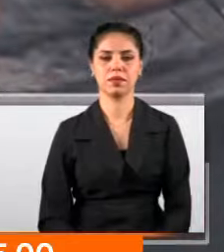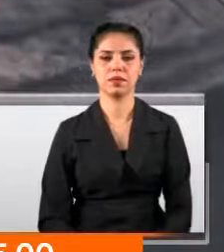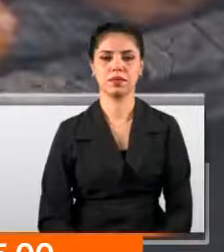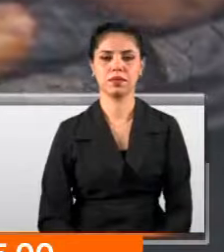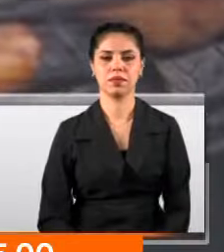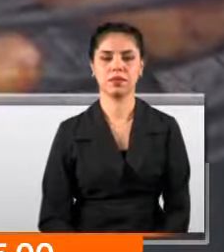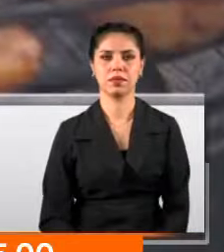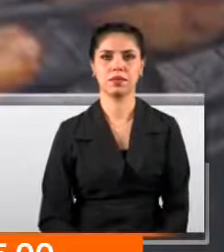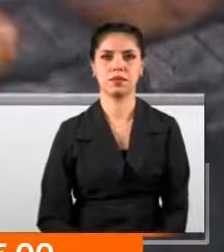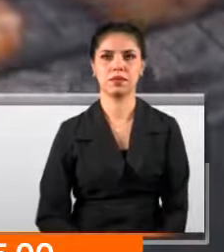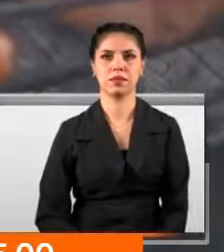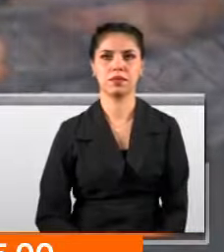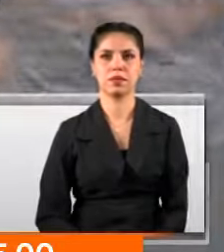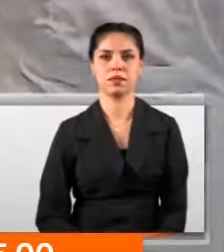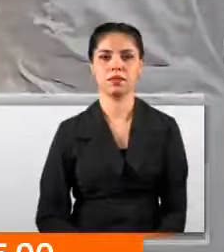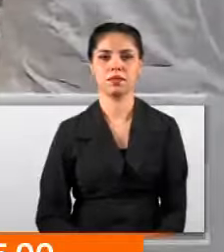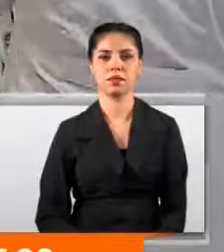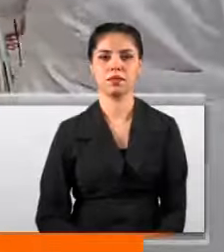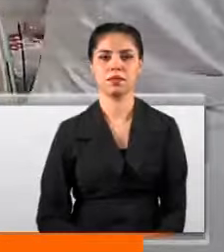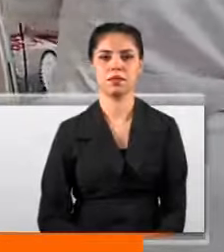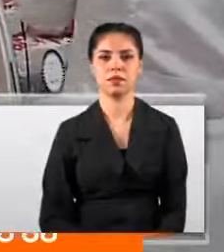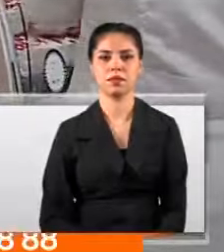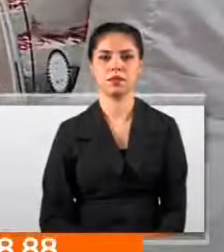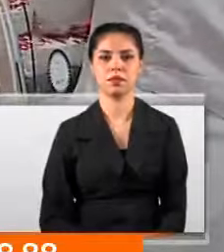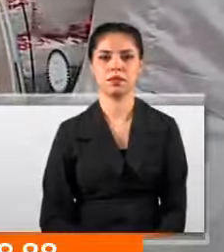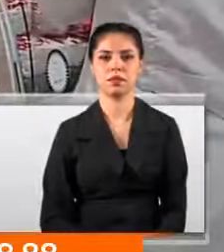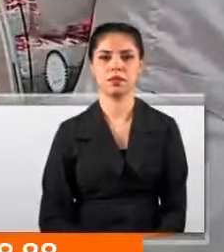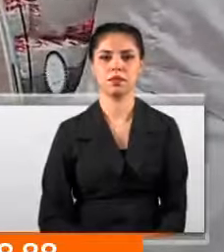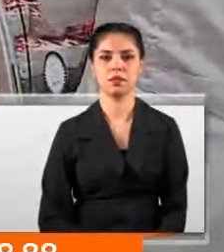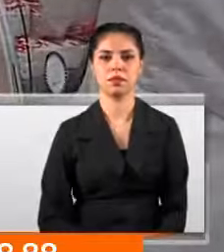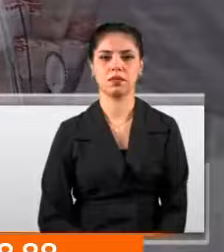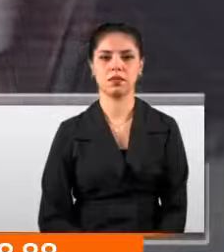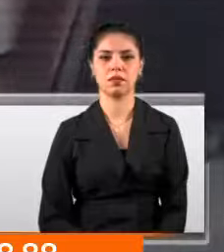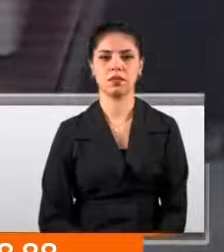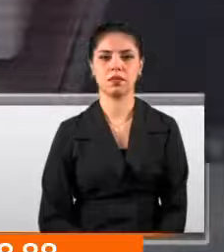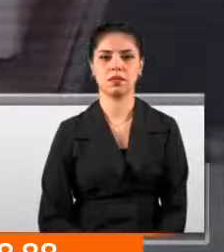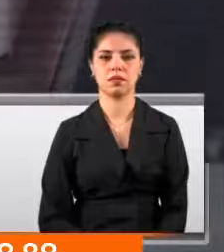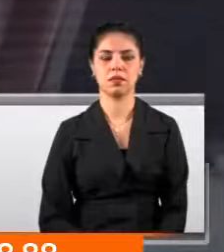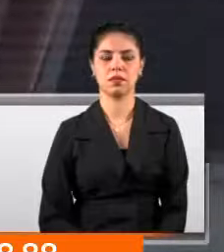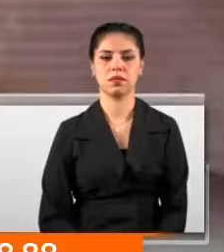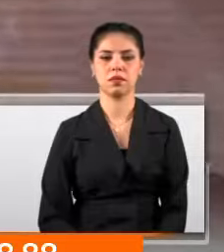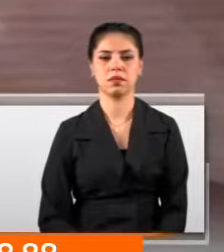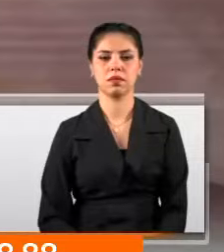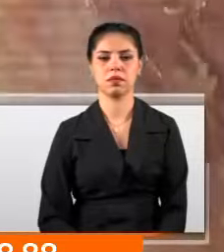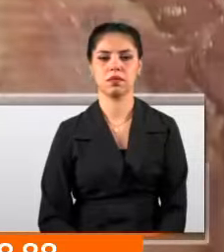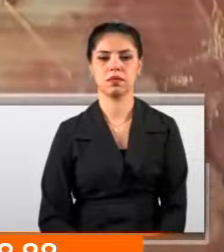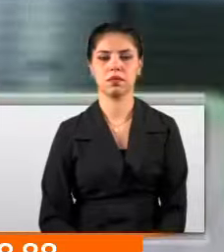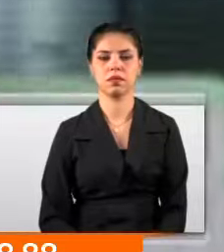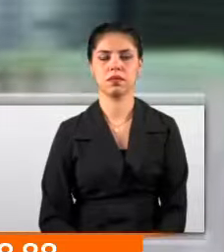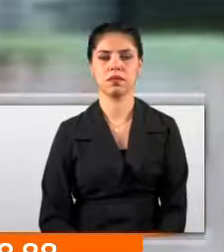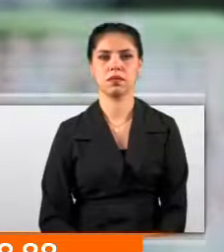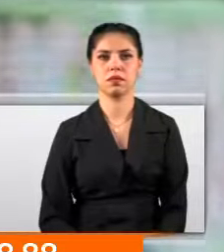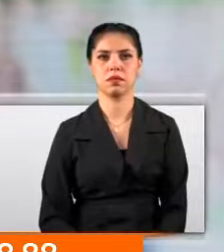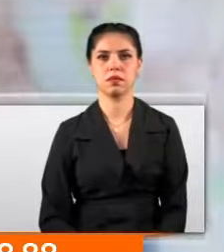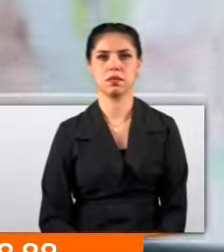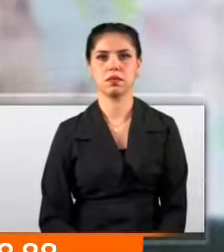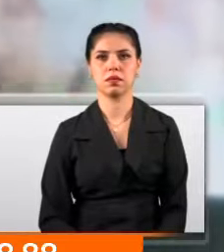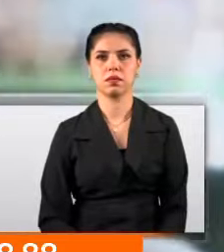zamlanıyor. Bu zamlarla beraber ürün tedarikinde de sıkıntı yaşıyoruz.